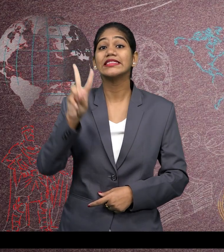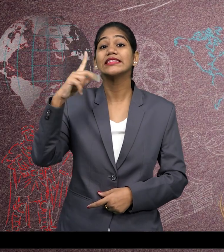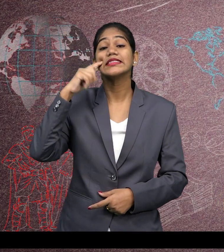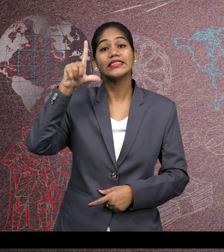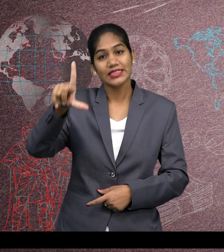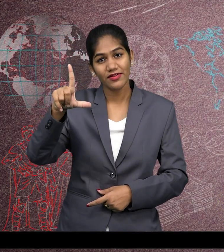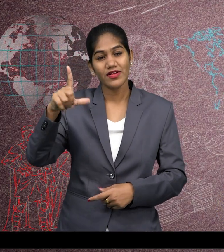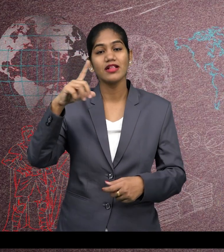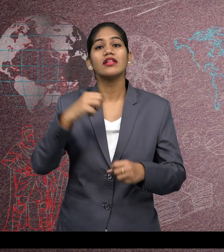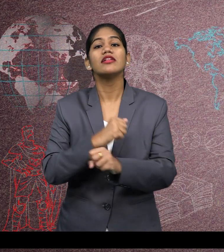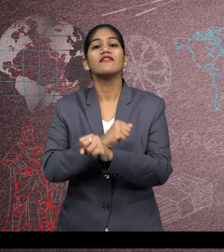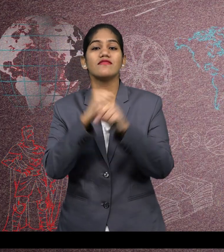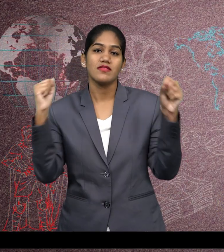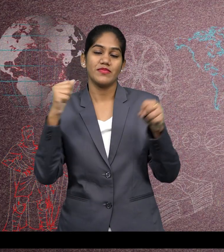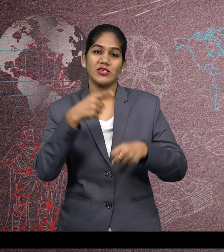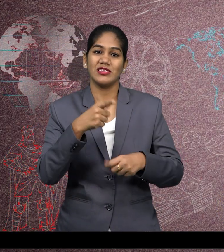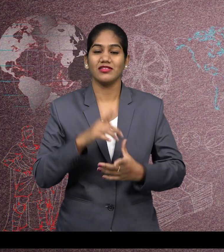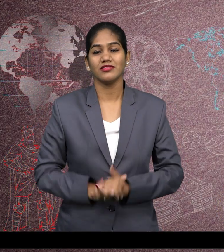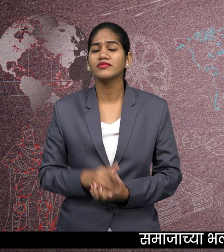नागरी स्वातंत्र्य